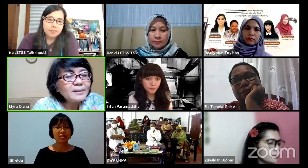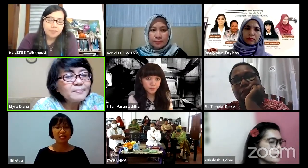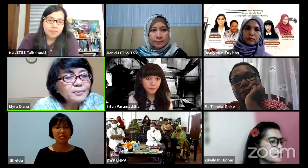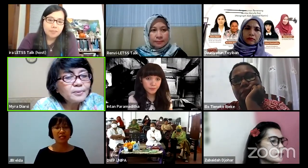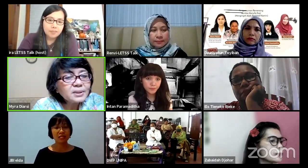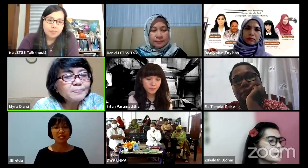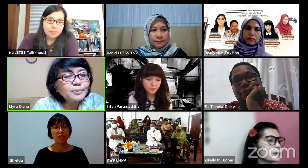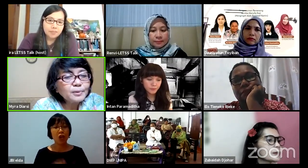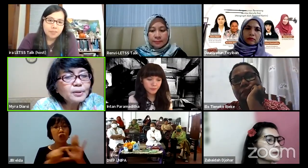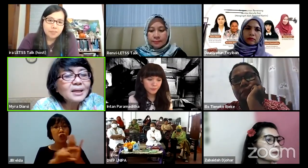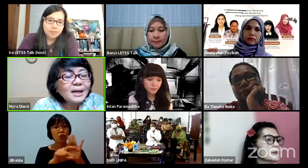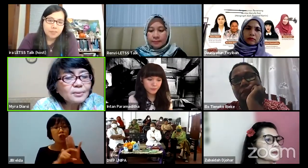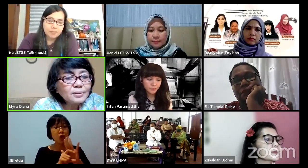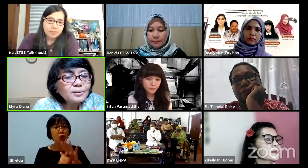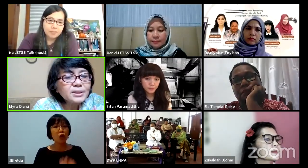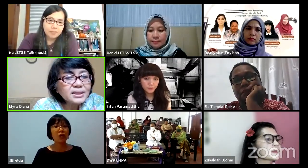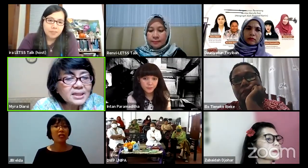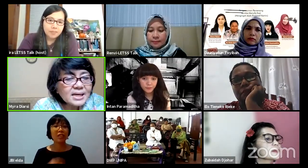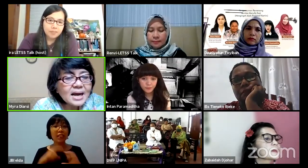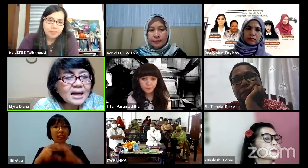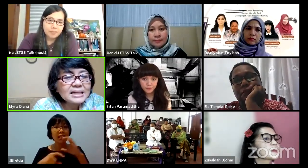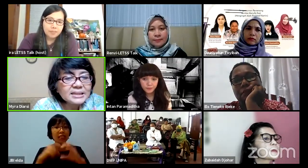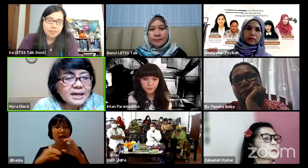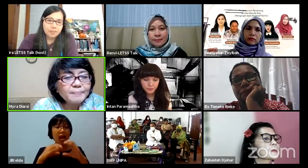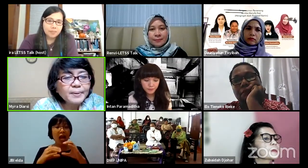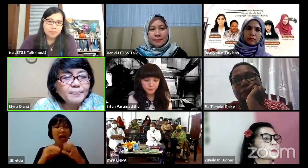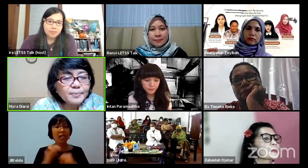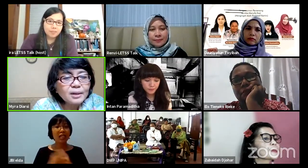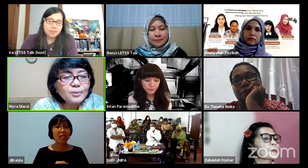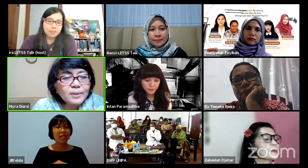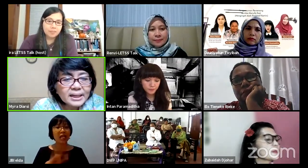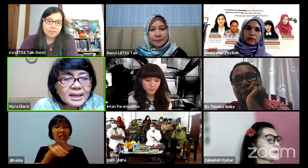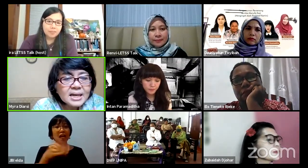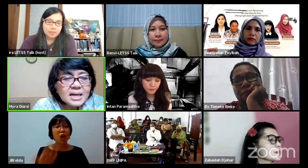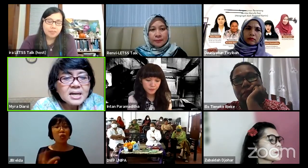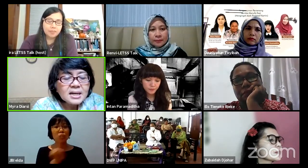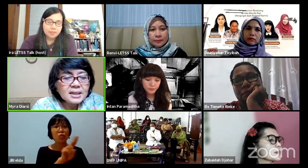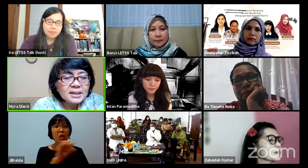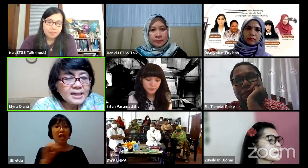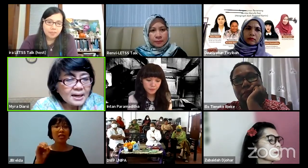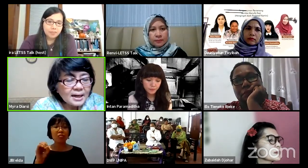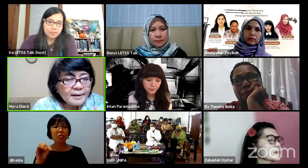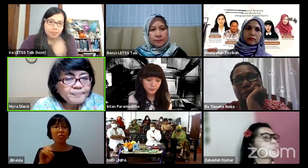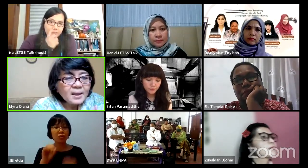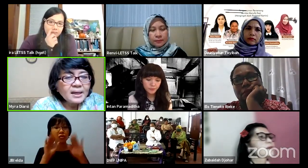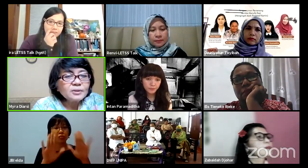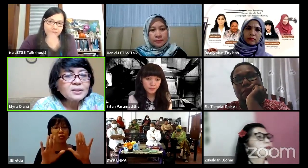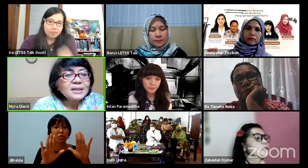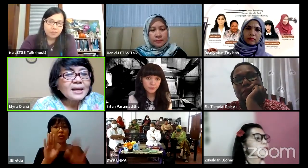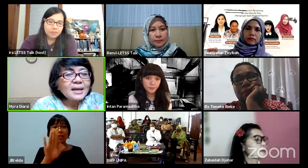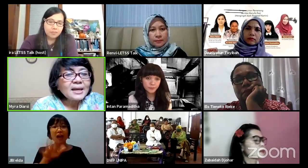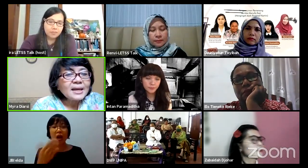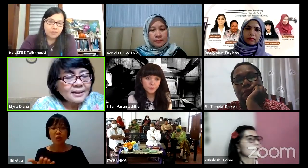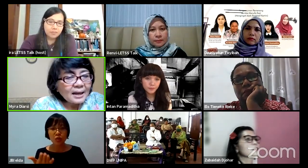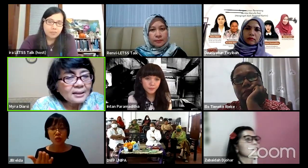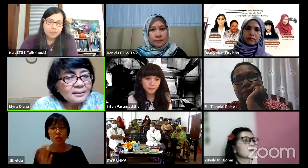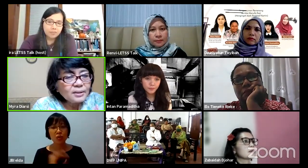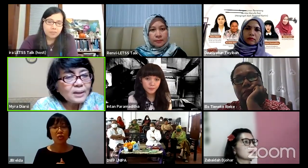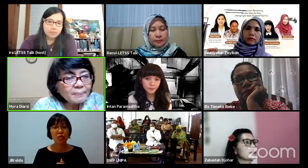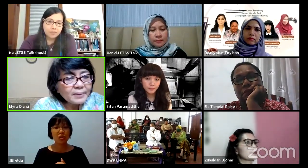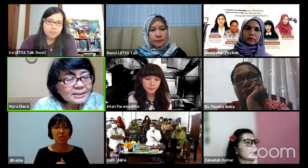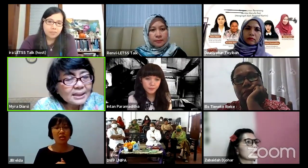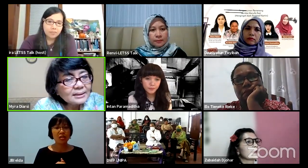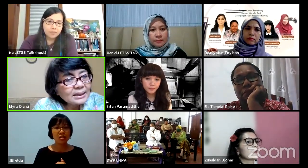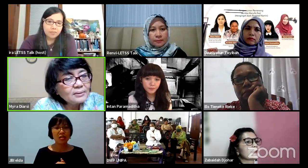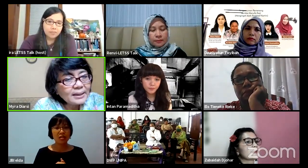tahun 2000, 10 tahun usia kajian perempuan UI, Diana, itu saya datang